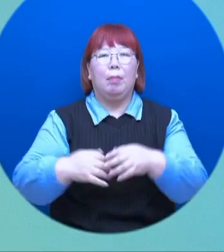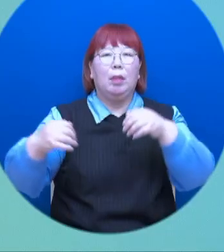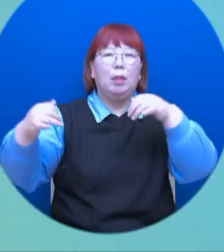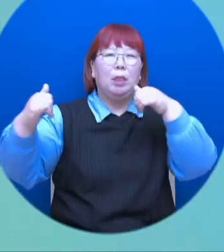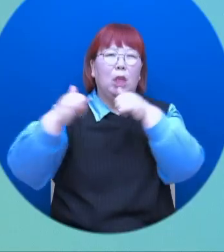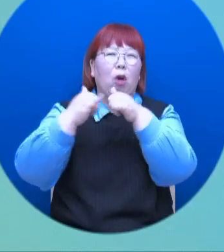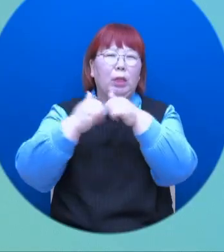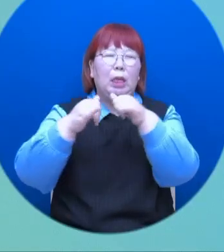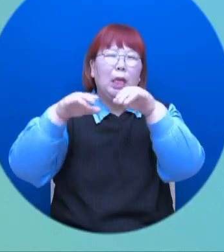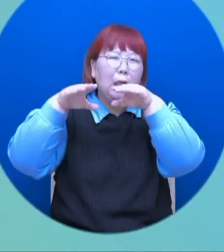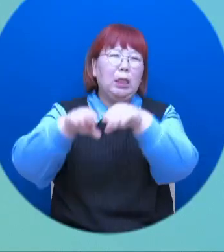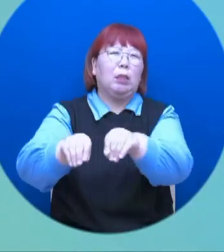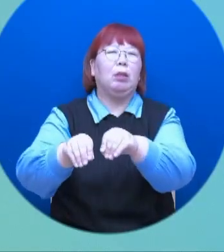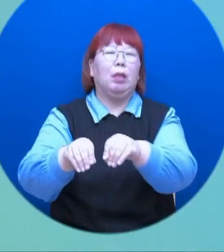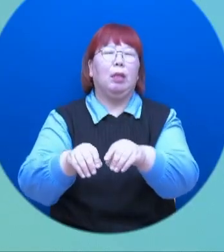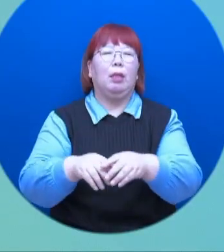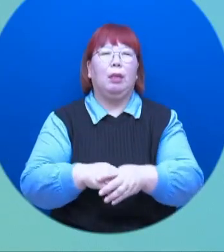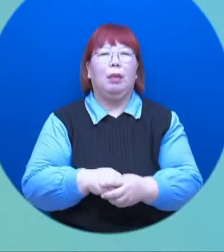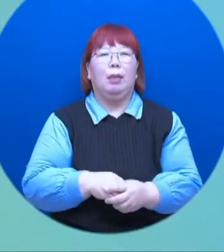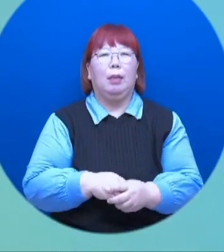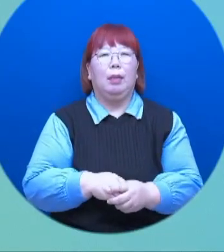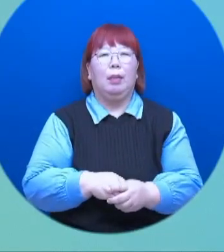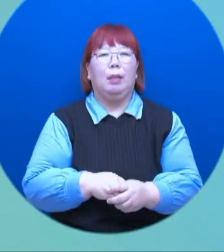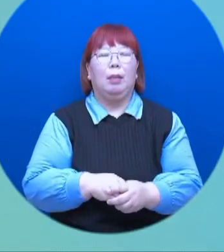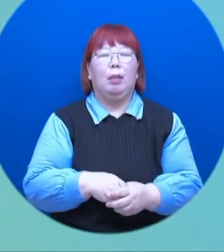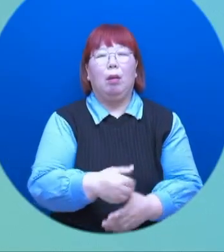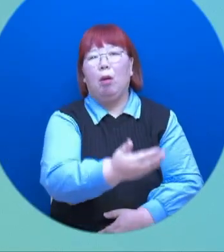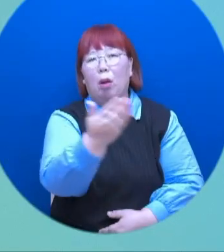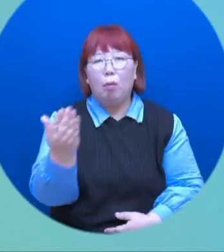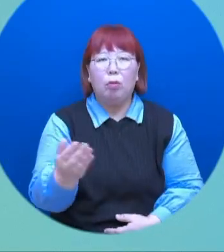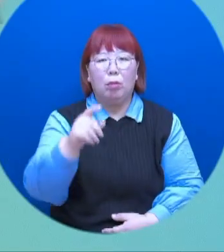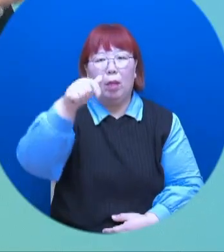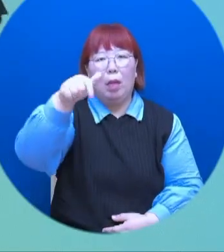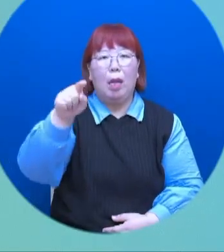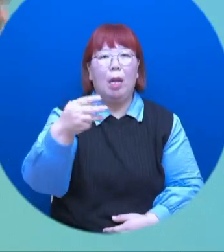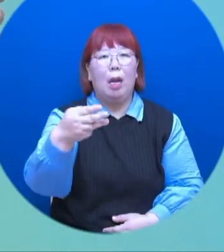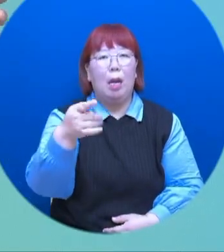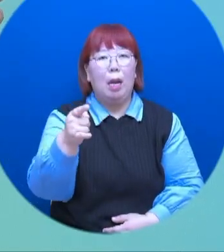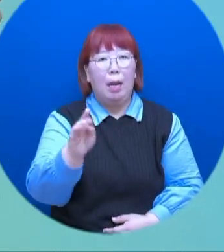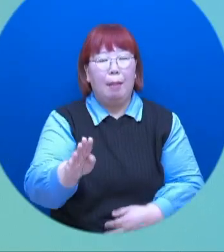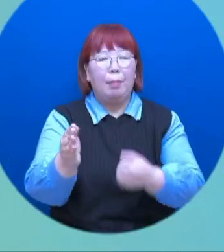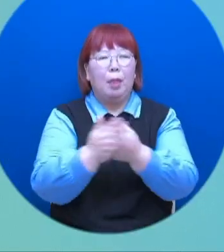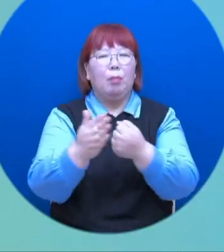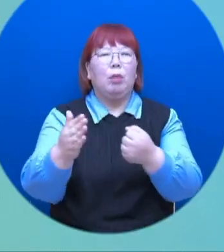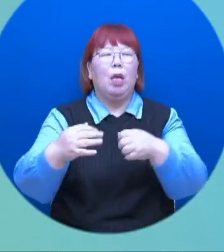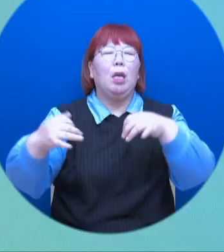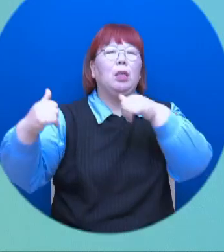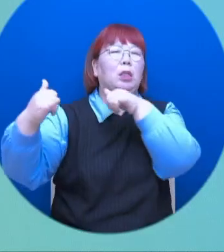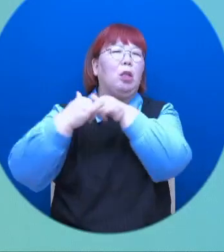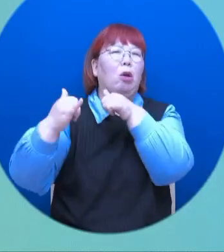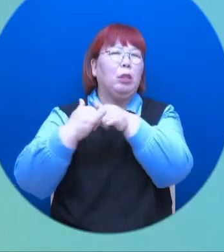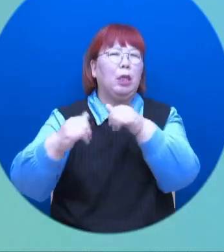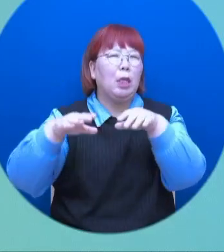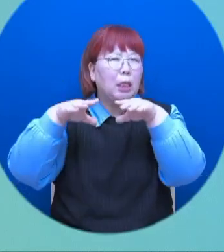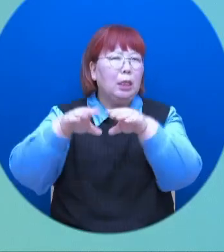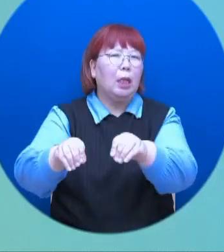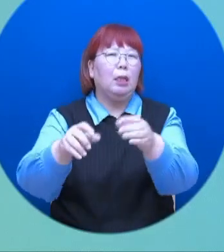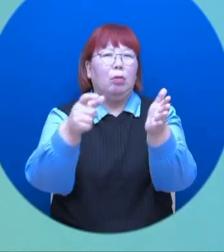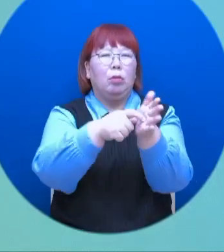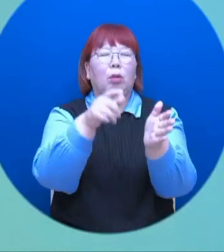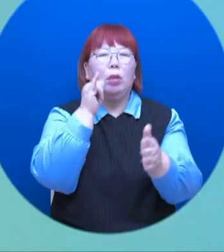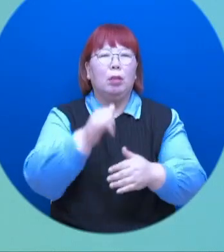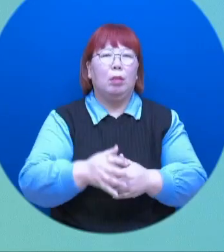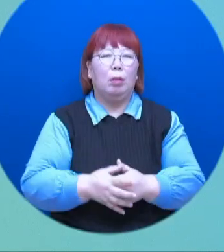거쳤더라. 여러분, 갈렙으로 인하여 전쟁은 끝났다. 이렇게 성경은 기록하고 있지